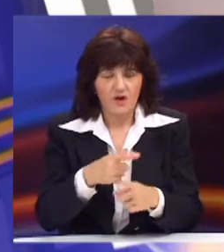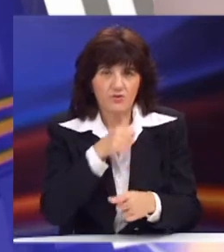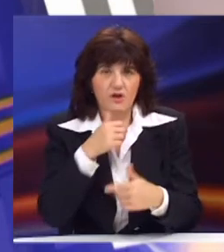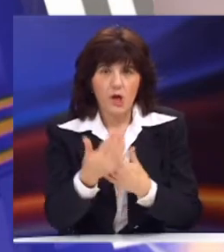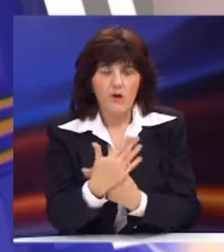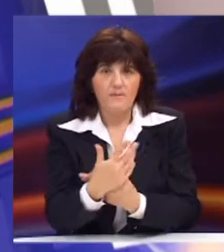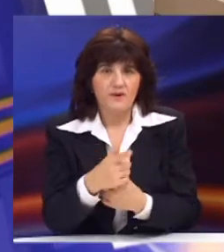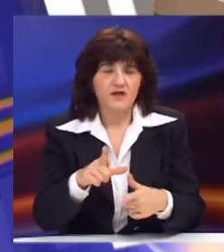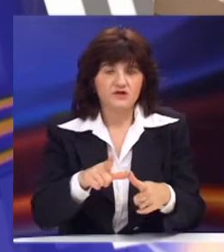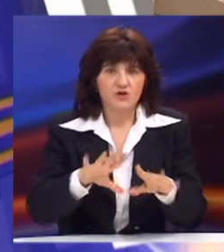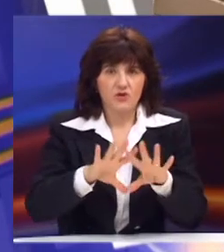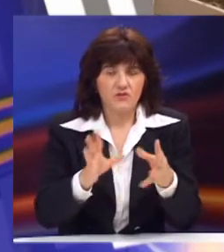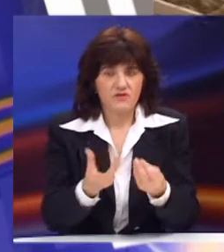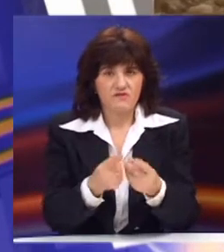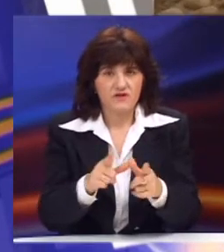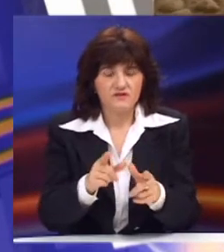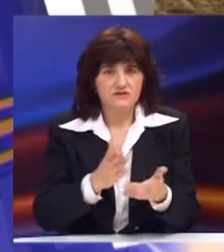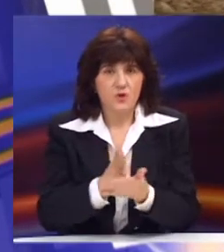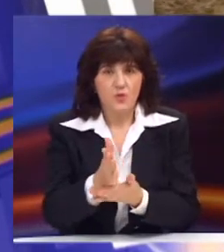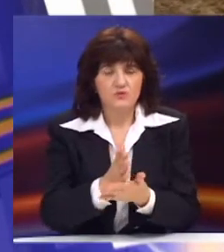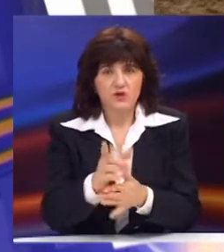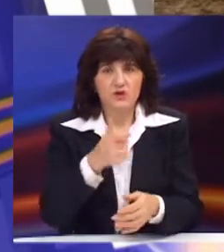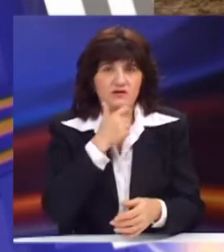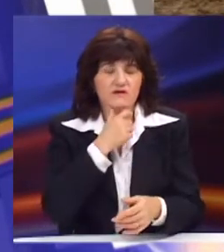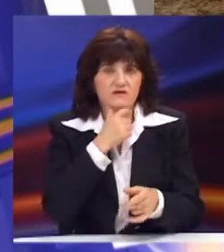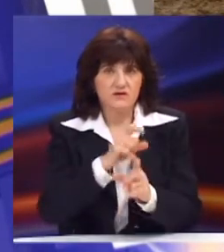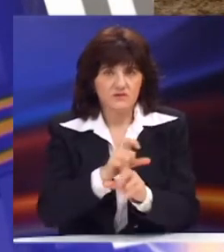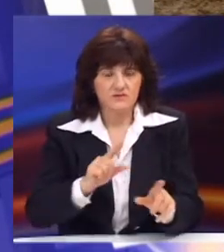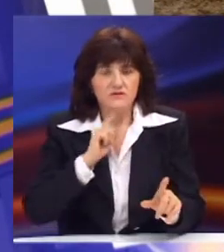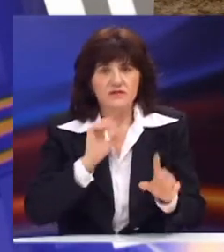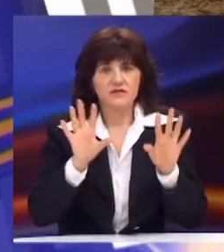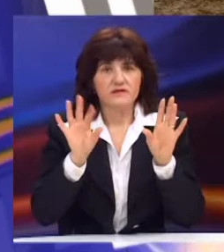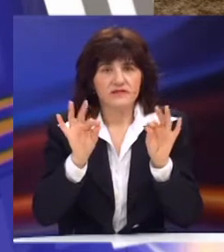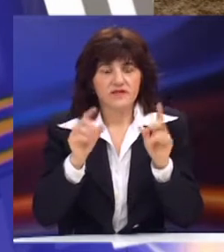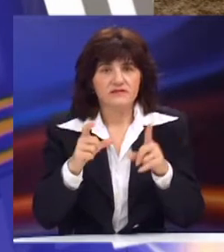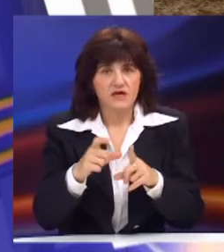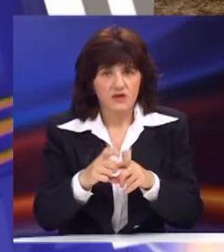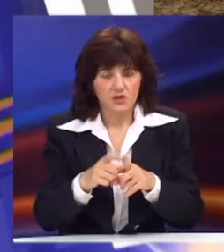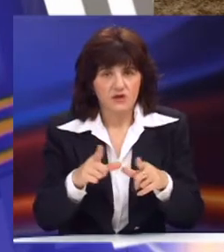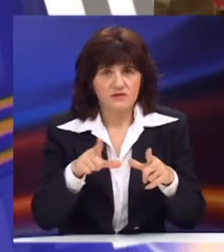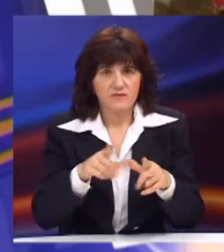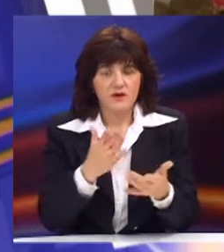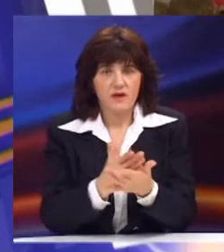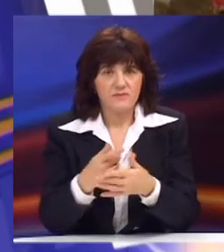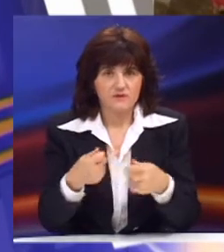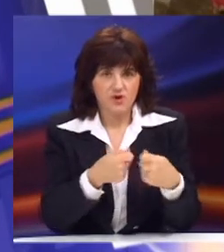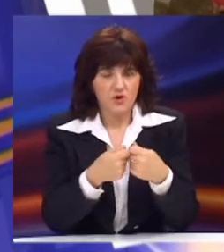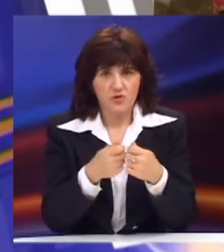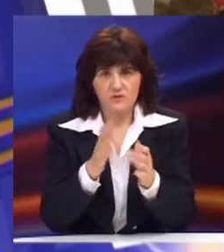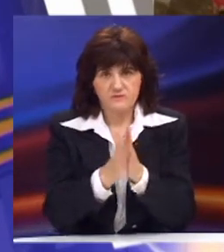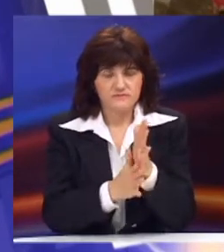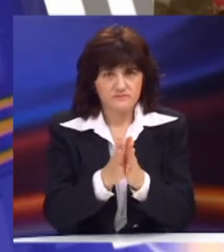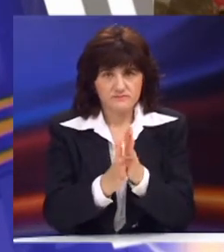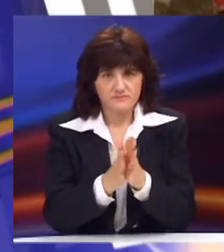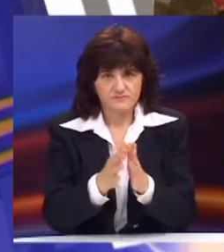za ovu izložbu su i pričaonice za korisnike usluga gerontološkog centra, a 10. decembra će od 17 časova u galeriji biti